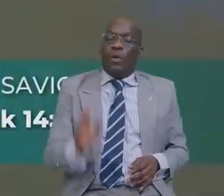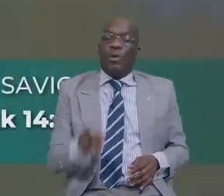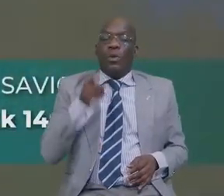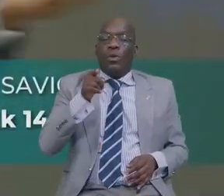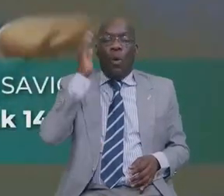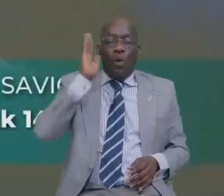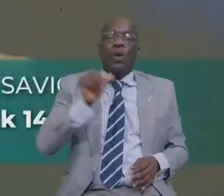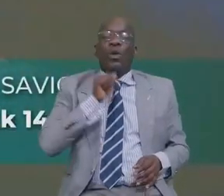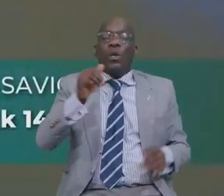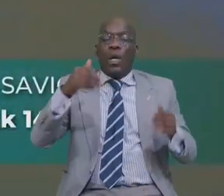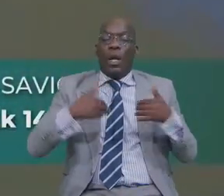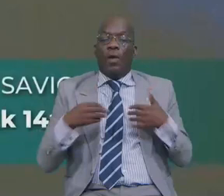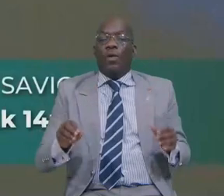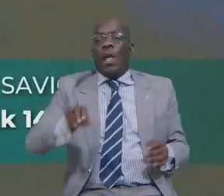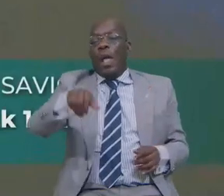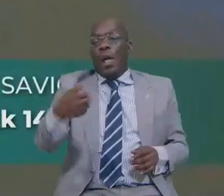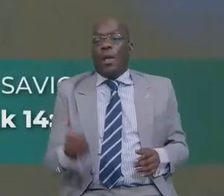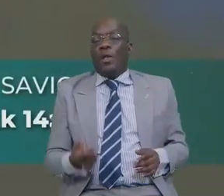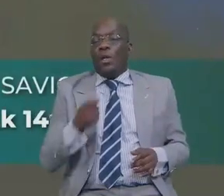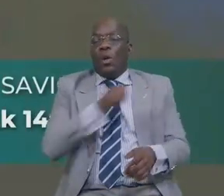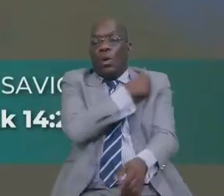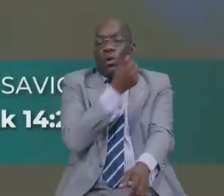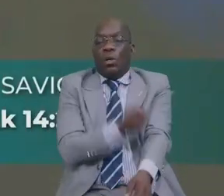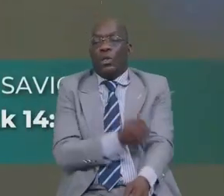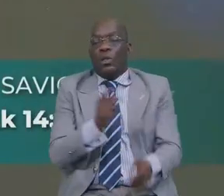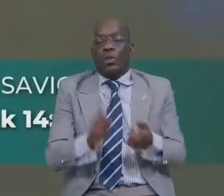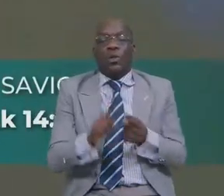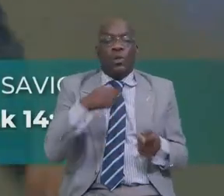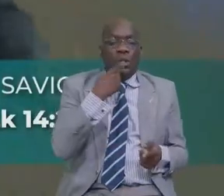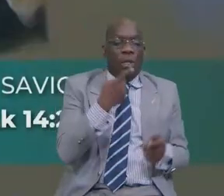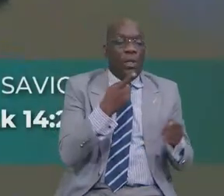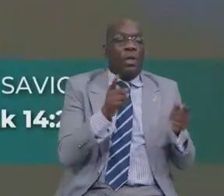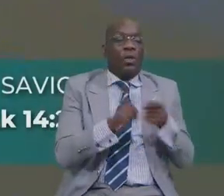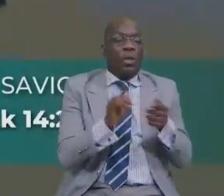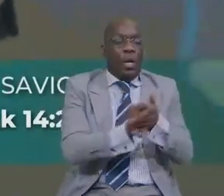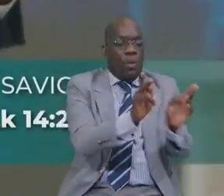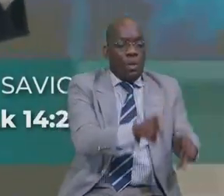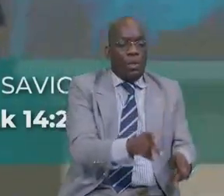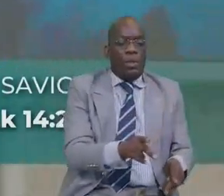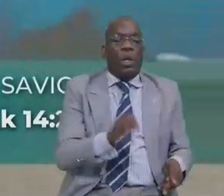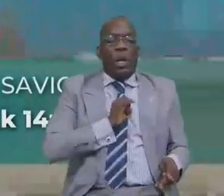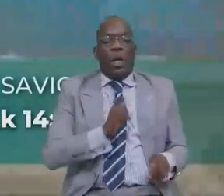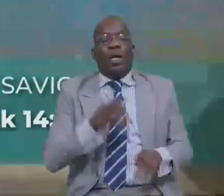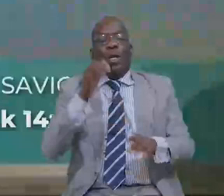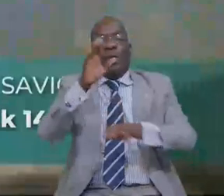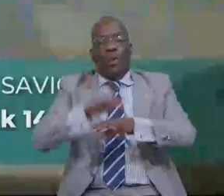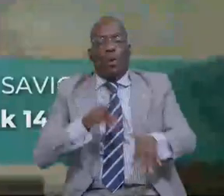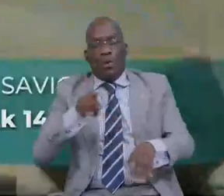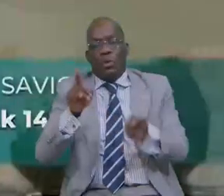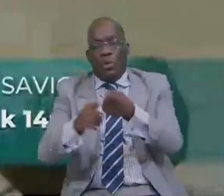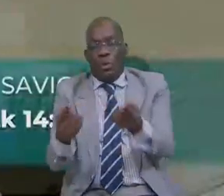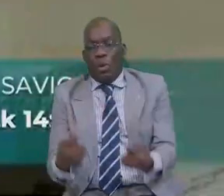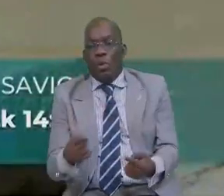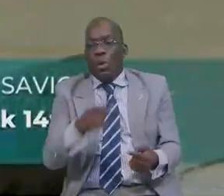Seigneur, tu n'auras aucune autorité de dire à une autre personne et de les obliger à venir parce